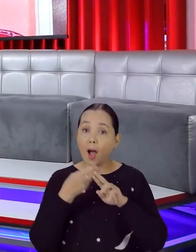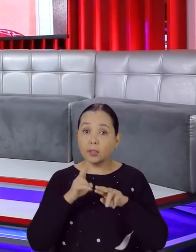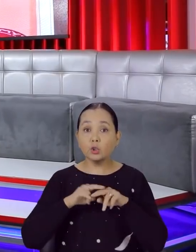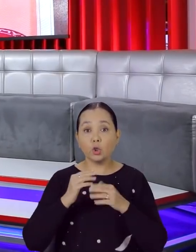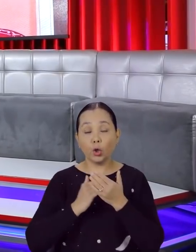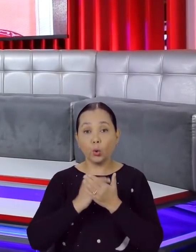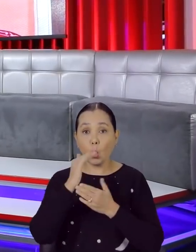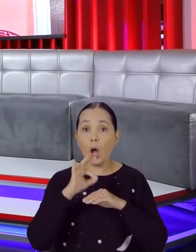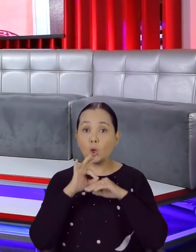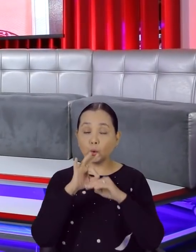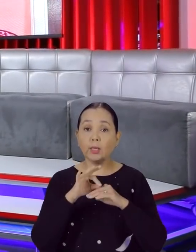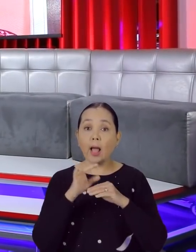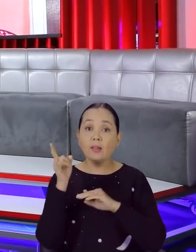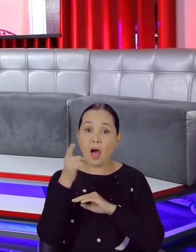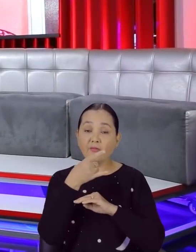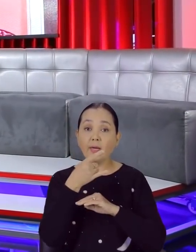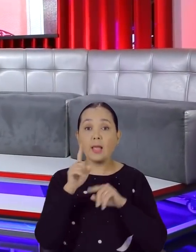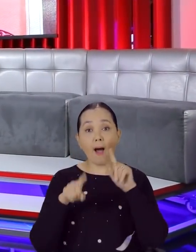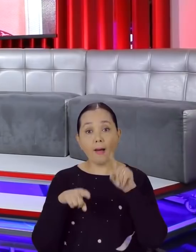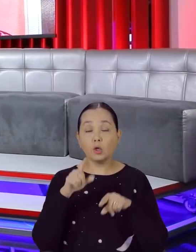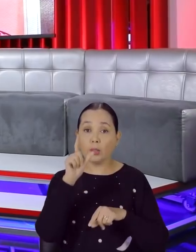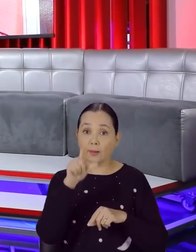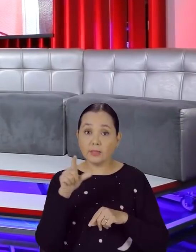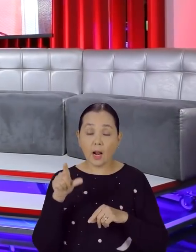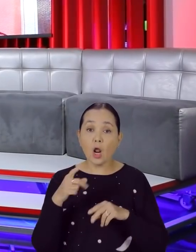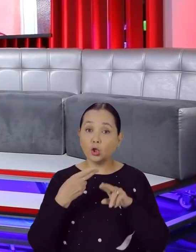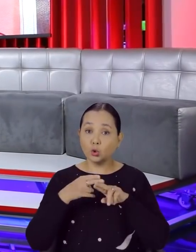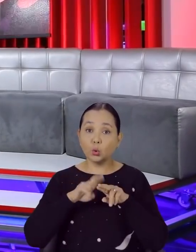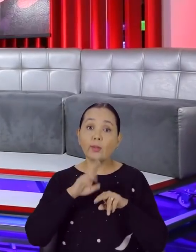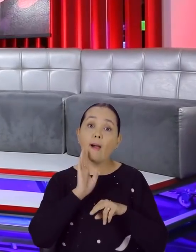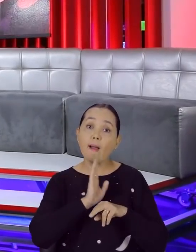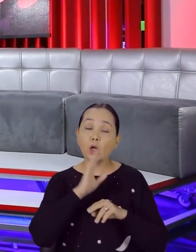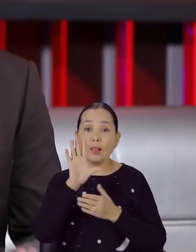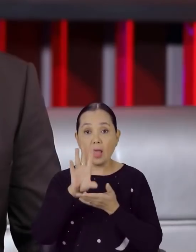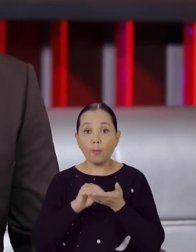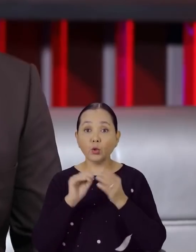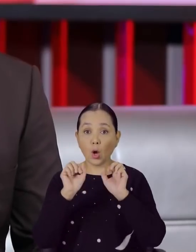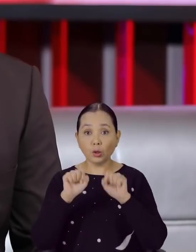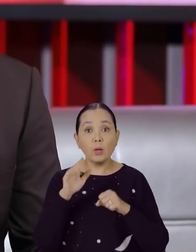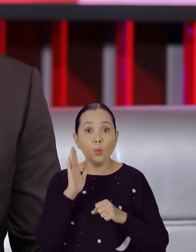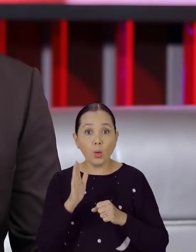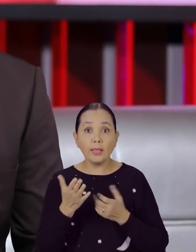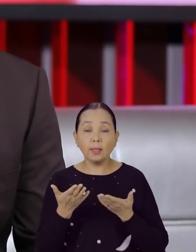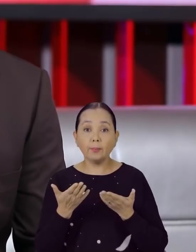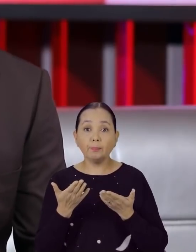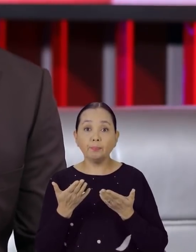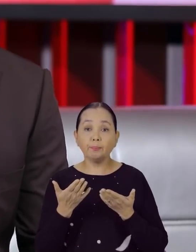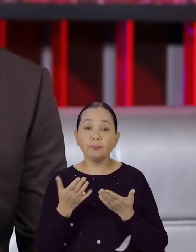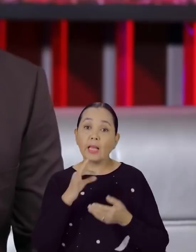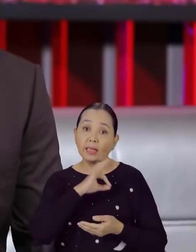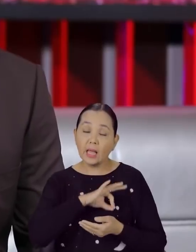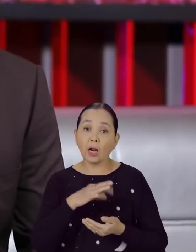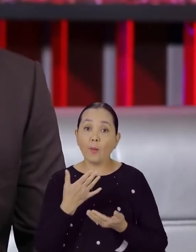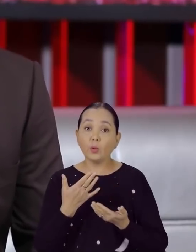shunday yuqorida o'tkazilgan lavhadagi ayrim kimsalar mana shunday ayollardan namuna olsa bo'ladi. Oilaviy